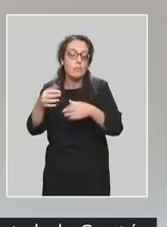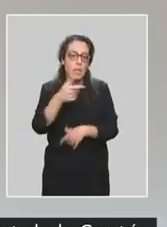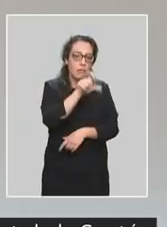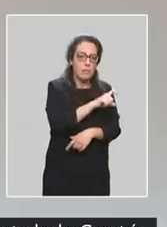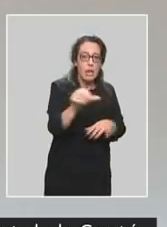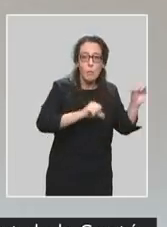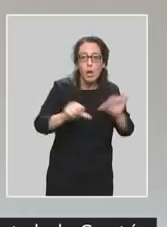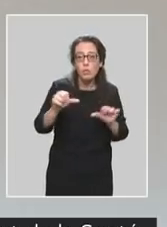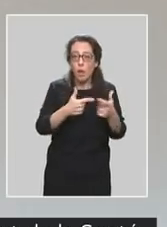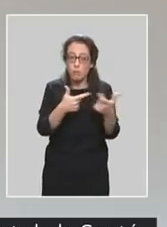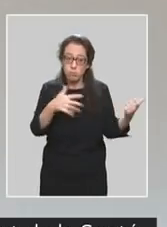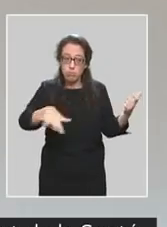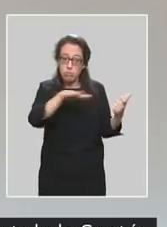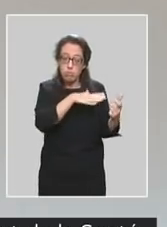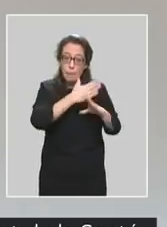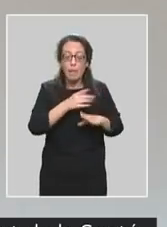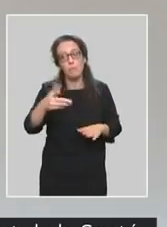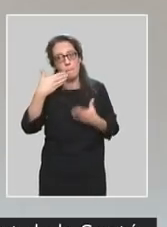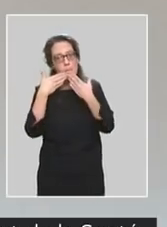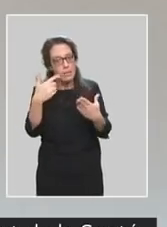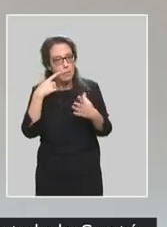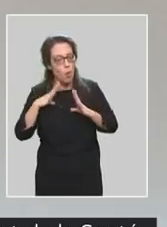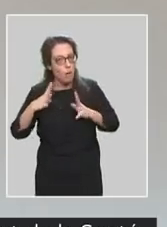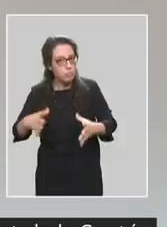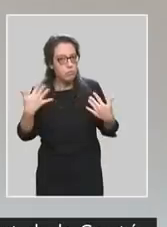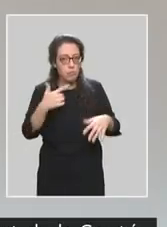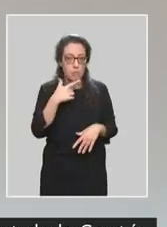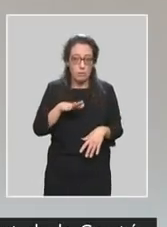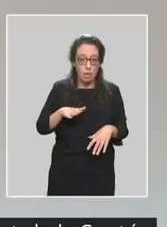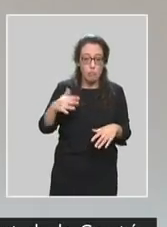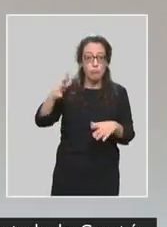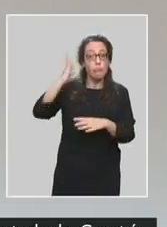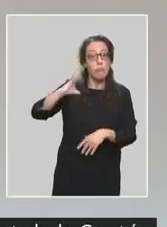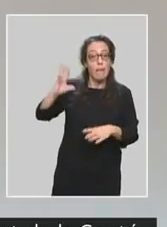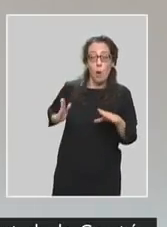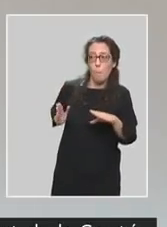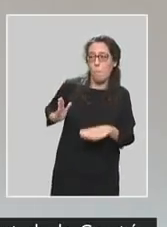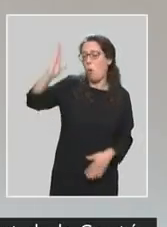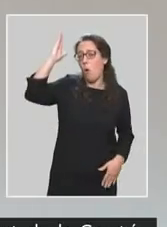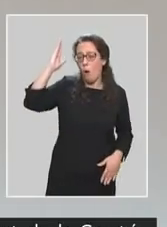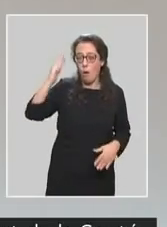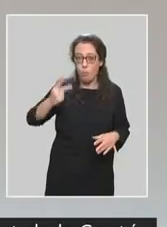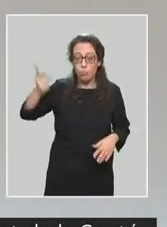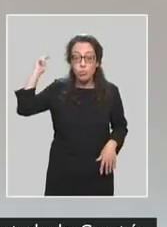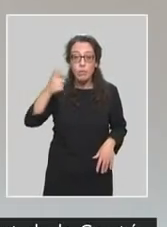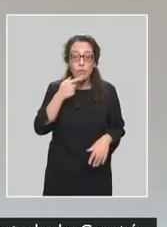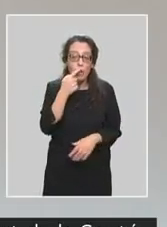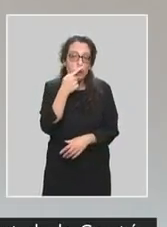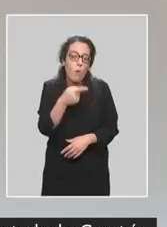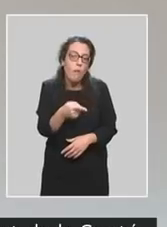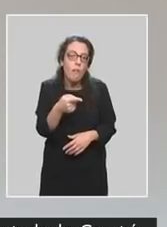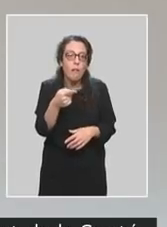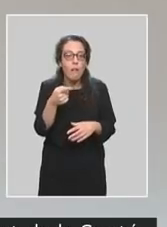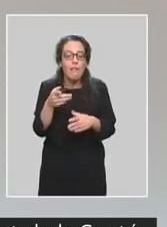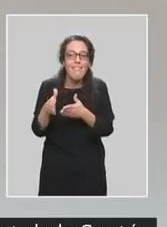qui font des tests sont capables d'absorber, je les remercie pour leur mobilisation. On est monté à des niveaux plus élevés en termes de tests. Je ne suis pas sûr qu'on ait un très fort impact sur la